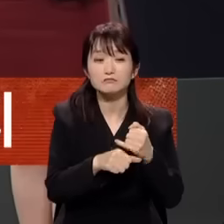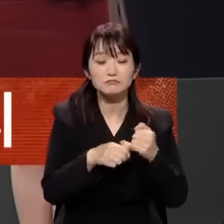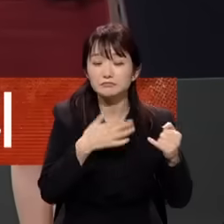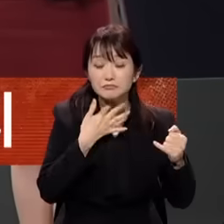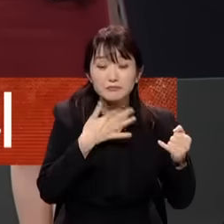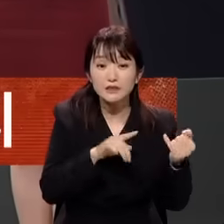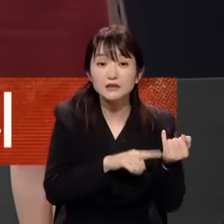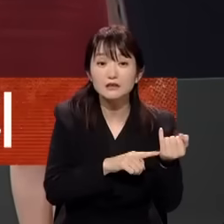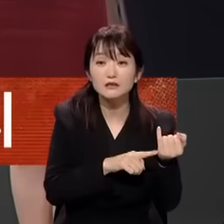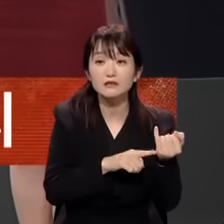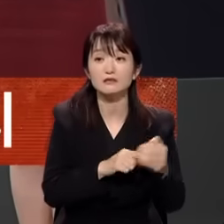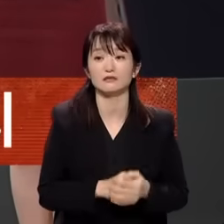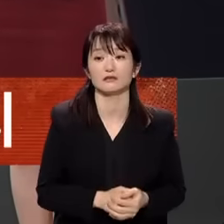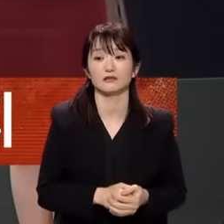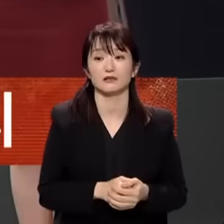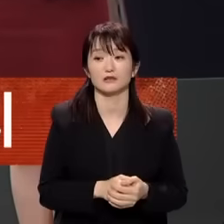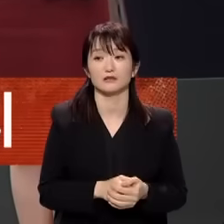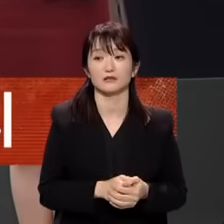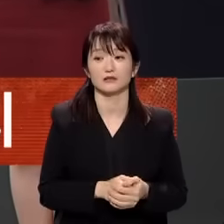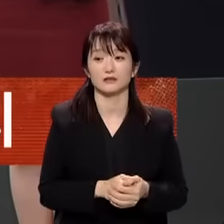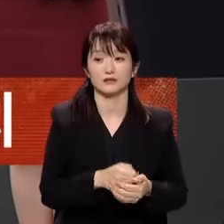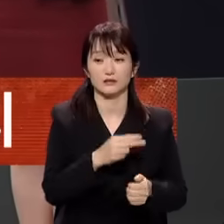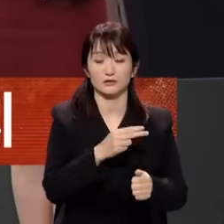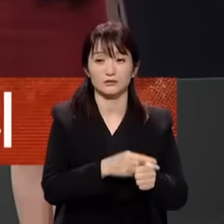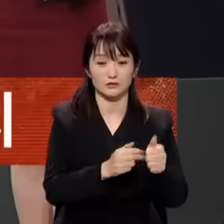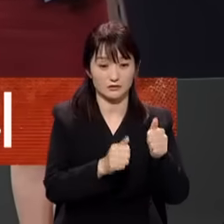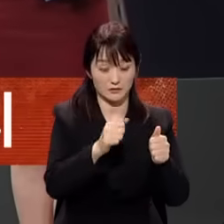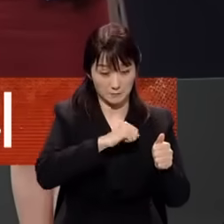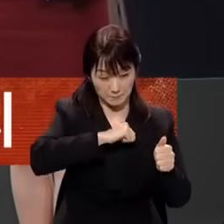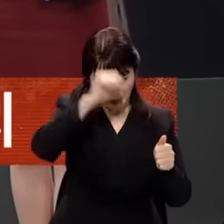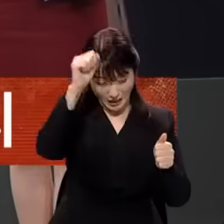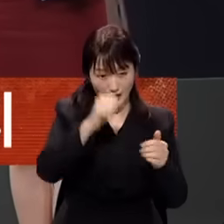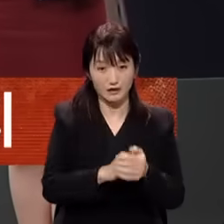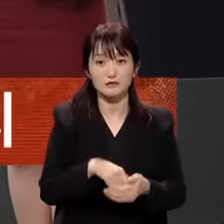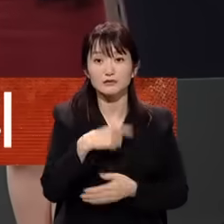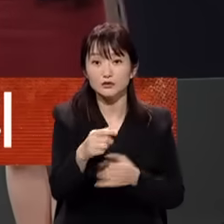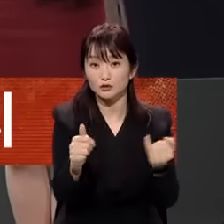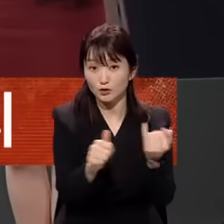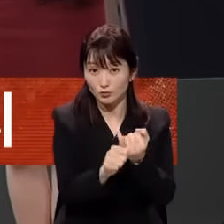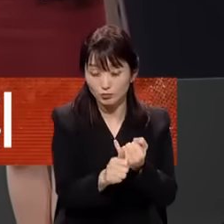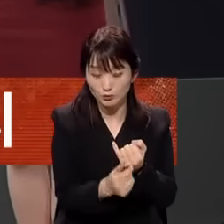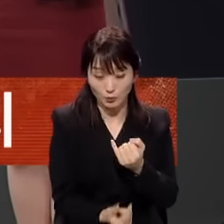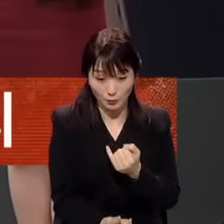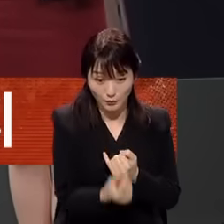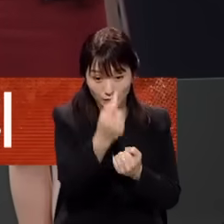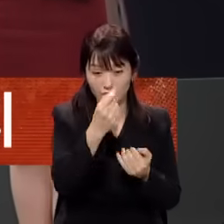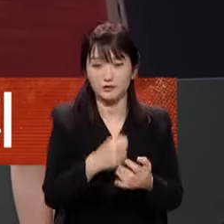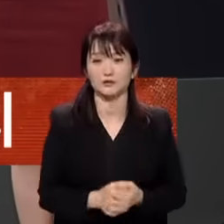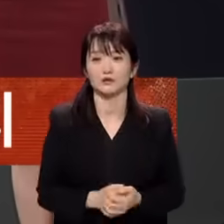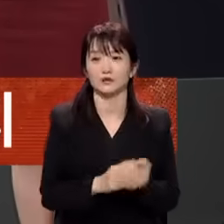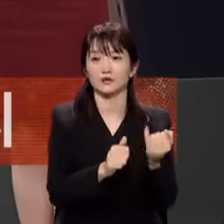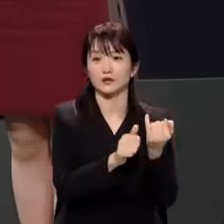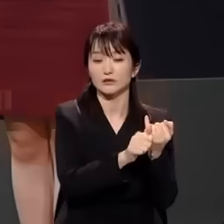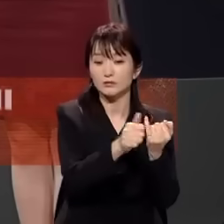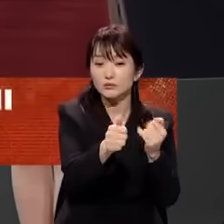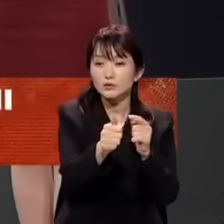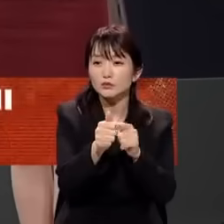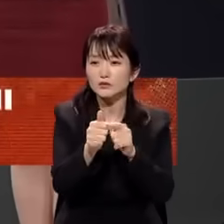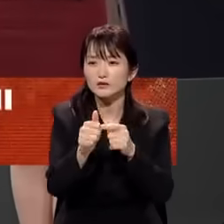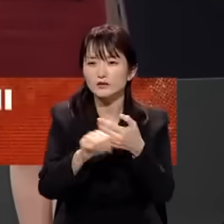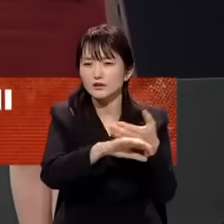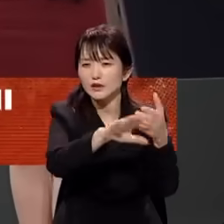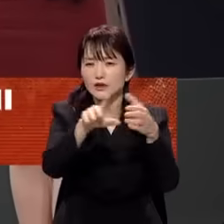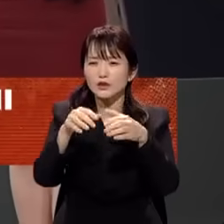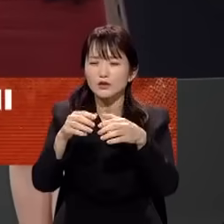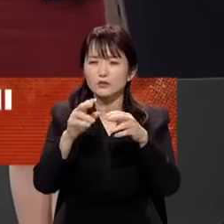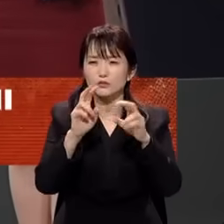여동생이 임용고시에 턱하니 한 번에 붙더니 결혼도 일사천리. 심지어 매부될 사람이 잘 나가는 외국계